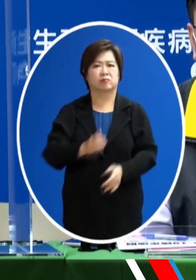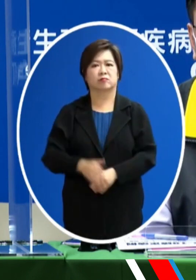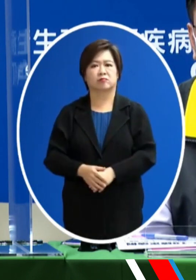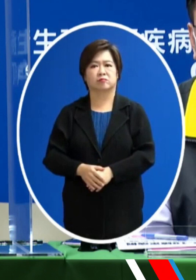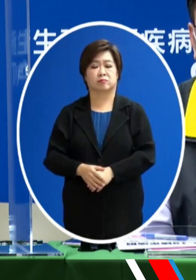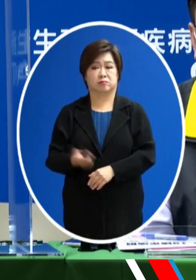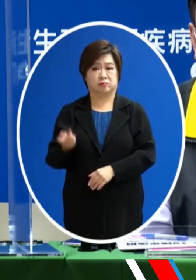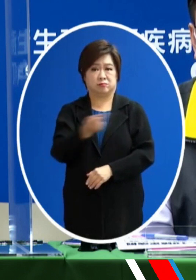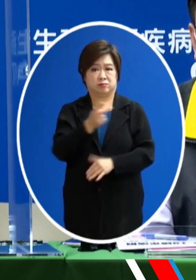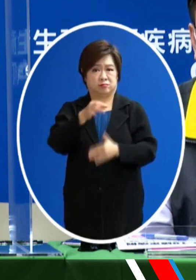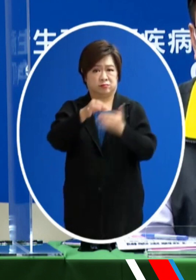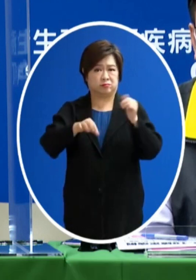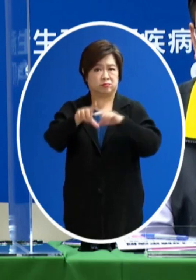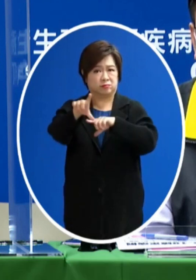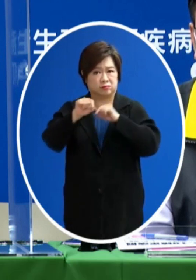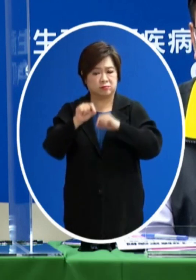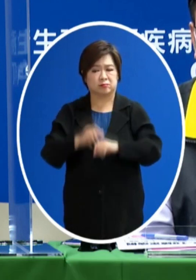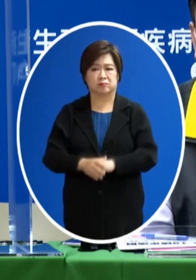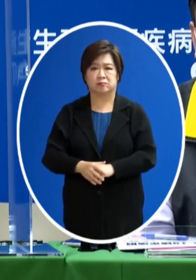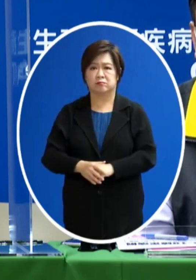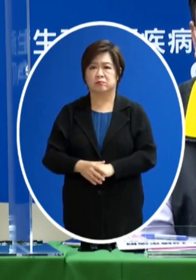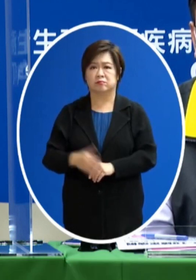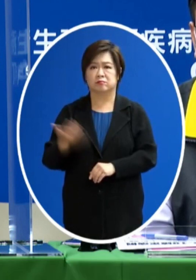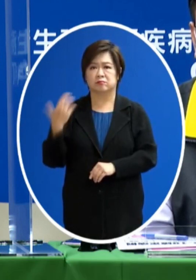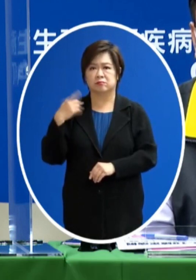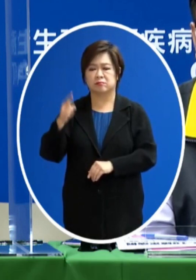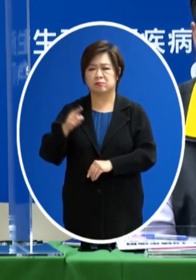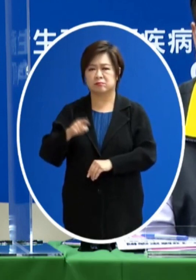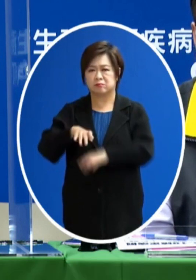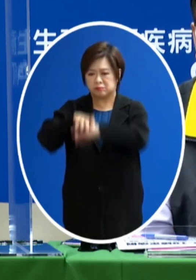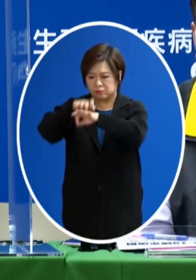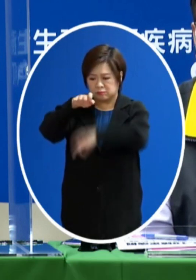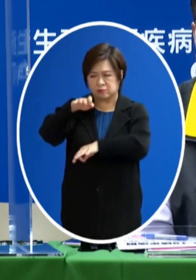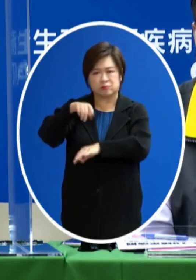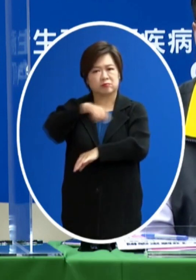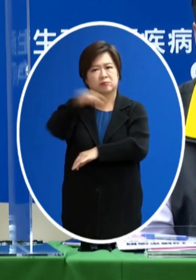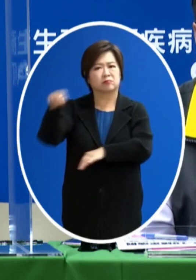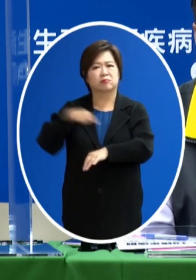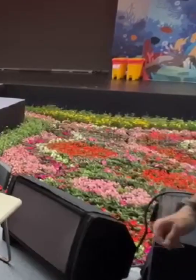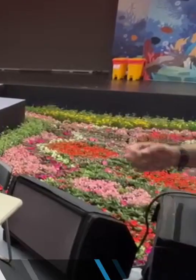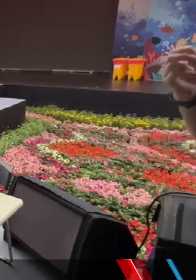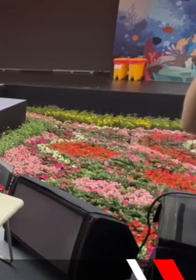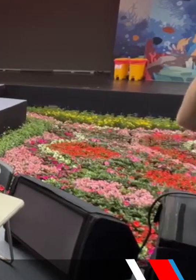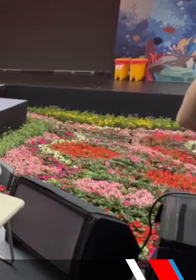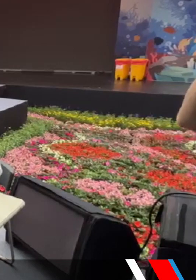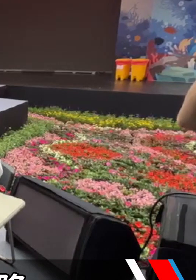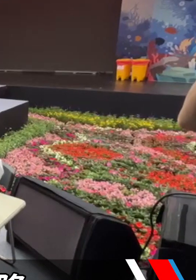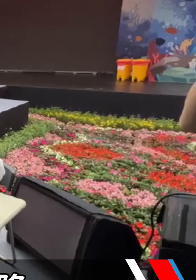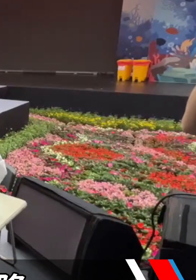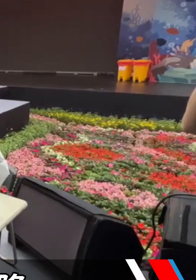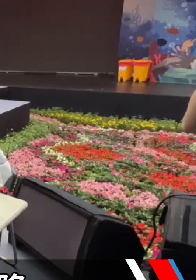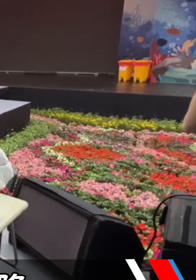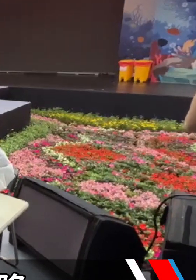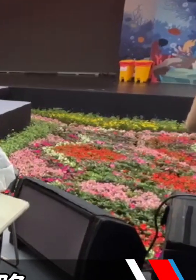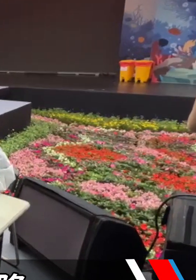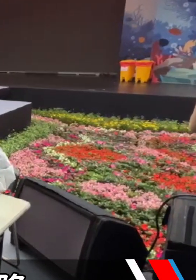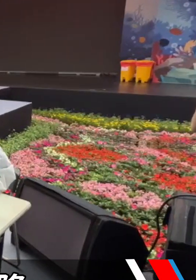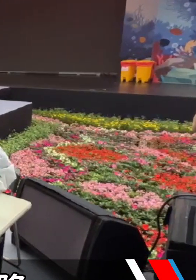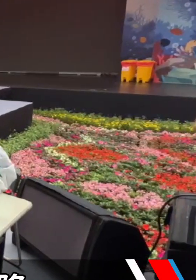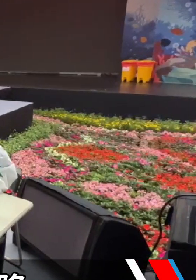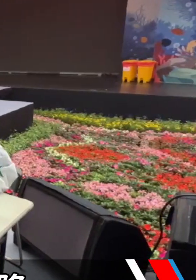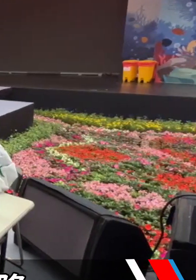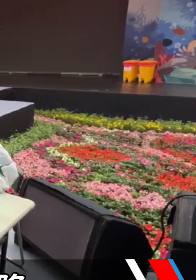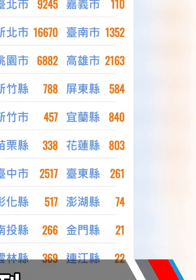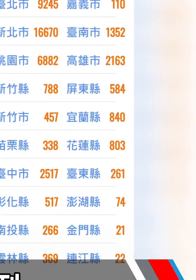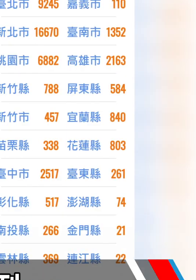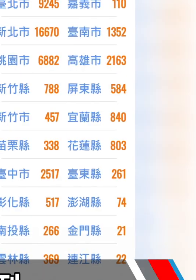样的方式来处理，所以原来的框列的都全部都取消。 今天母亲节，新冠肺炎本土病例不增